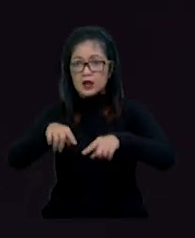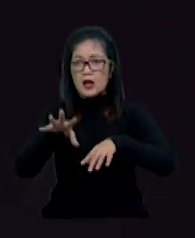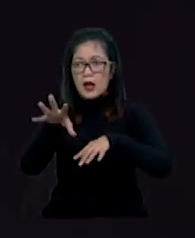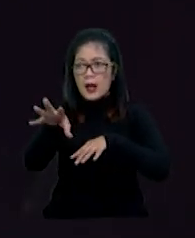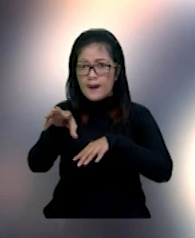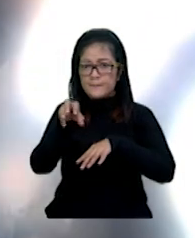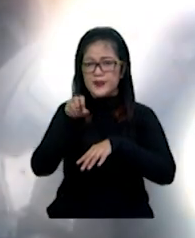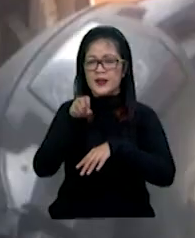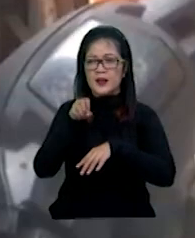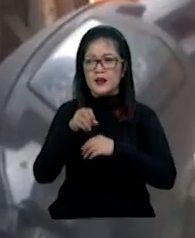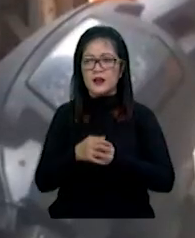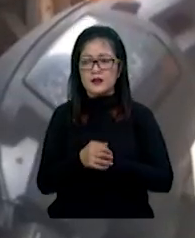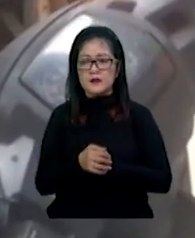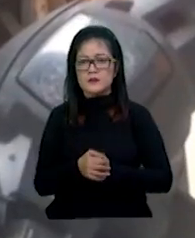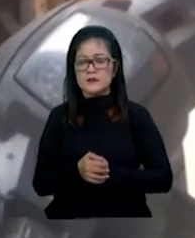digantung.